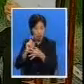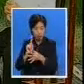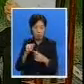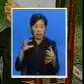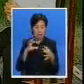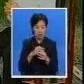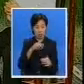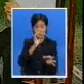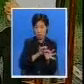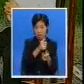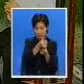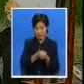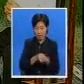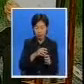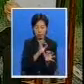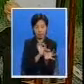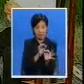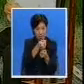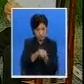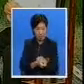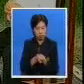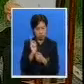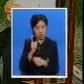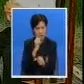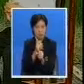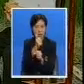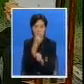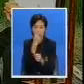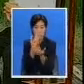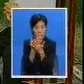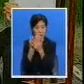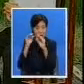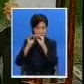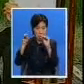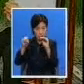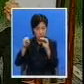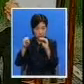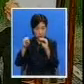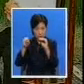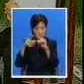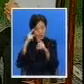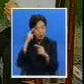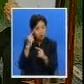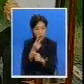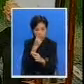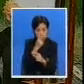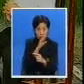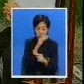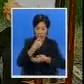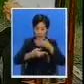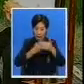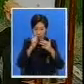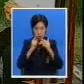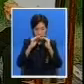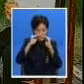ทของธกส.ก็สามารถจะทำได้เมื่อราคาเกณฑ์อ้างอิงเนี่ยมันจะต่ำลงธกส.ก็จะไปแทรกแซงโดยบทบา